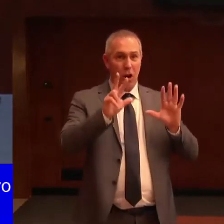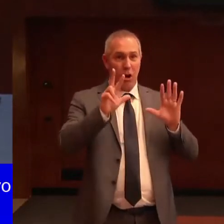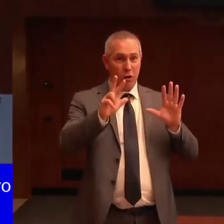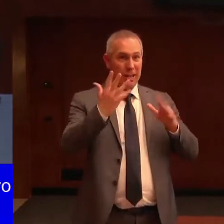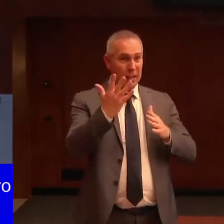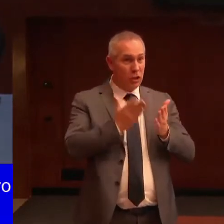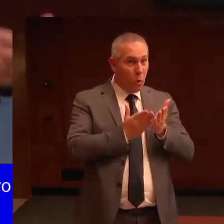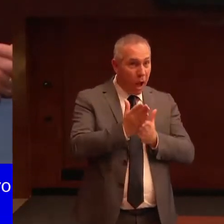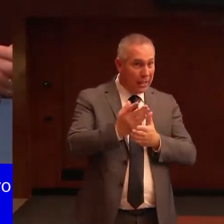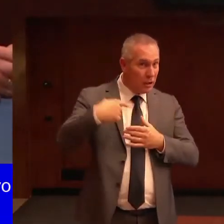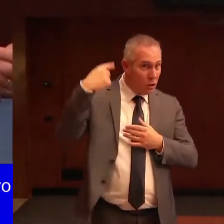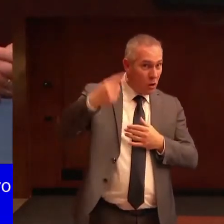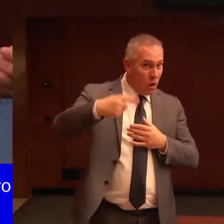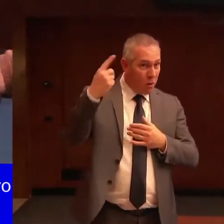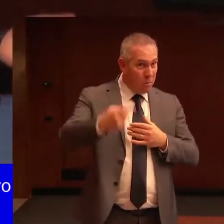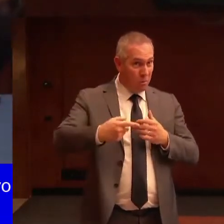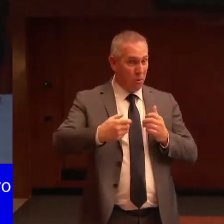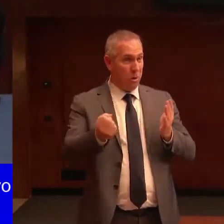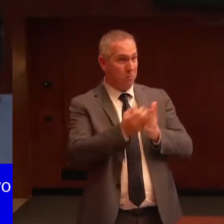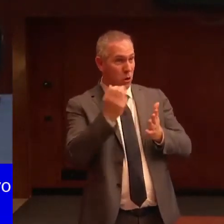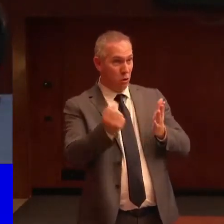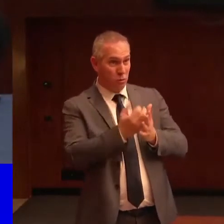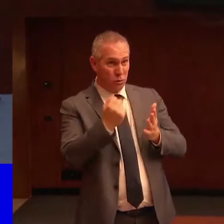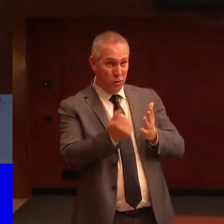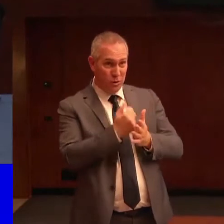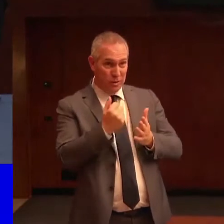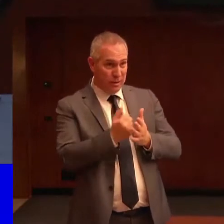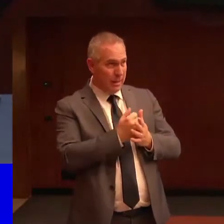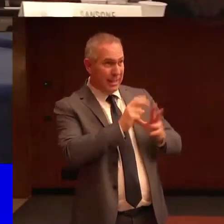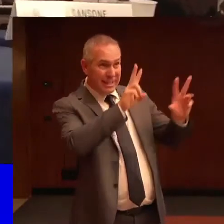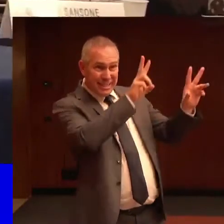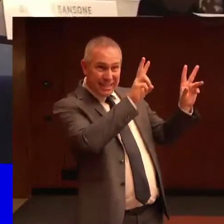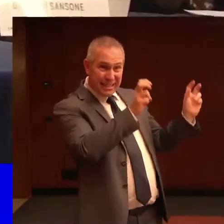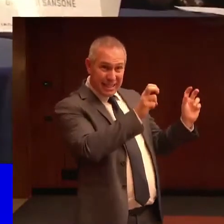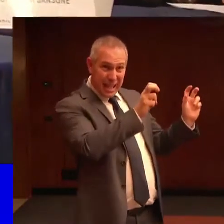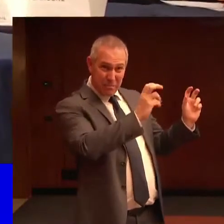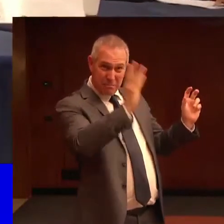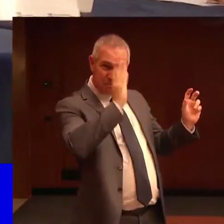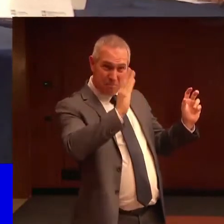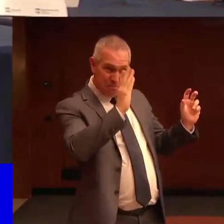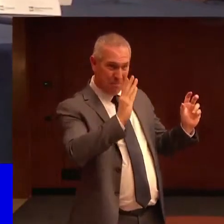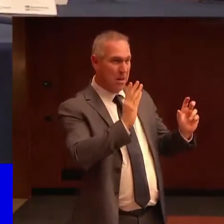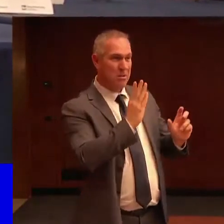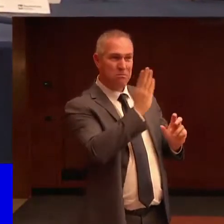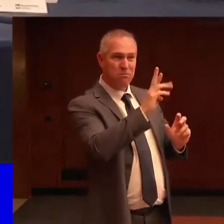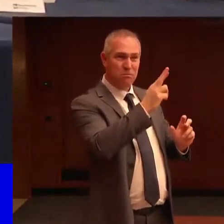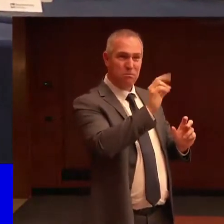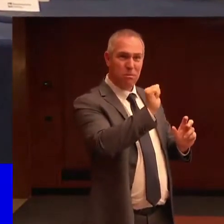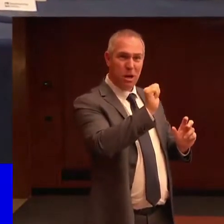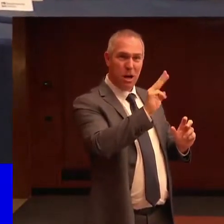dopo, in una mega produzione, si vada a riprendere il tema che forse aveva influenzato Browning, perché Circo